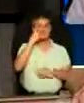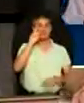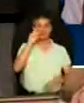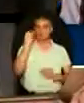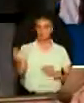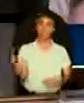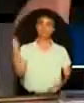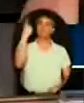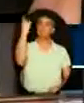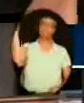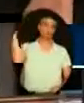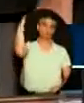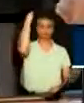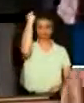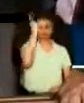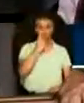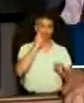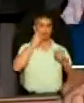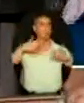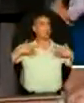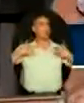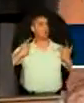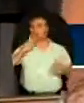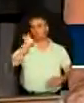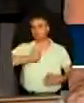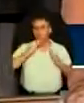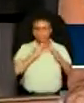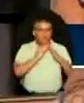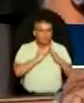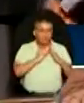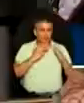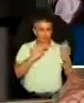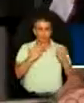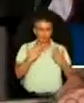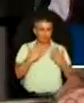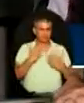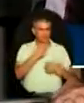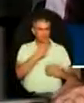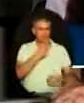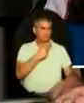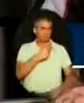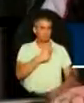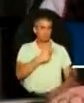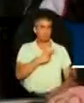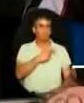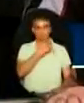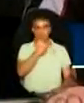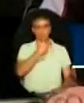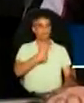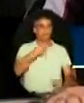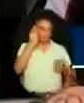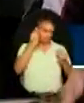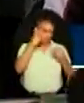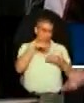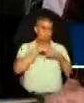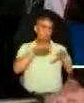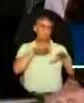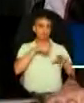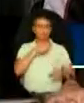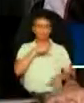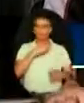אצלי במסוק, עם עיניים מוצצות. הוא היה שר השיכון, נדמה לי, ב-99? כן, הוא היה... 99 הוא היה שר. הוא היה שר משהו בממשלת...